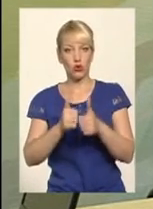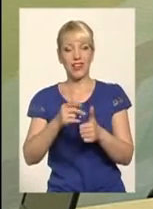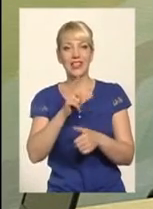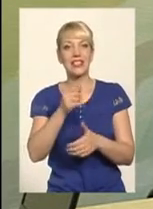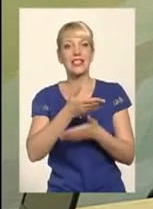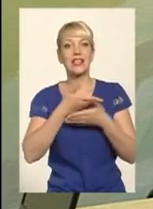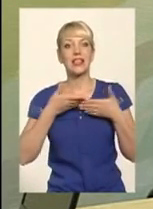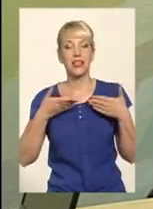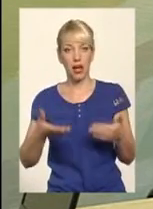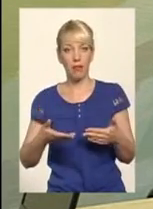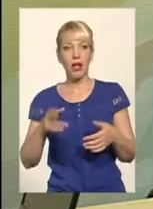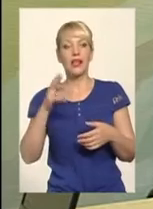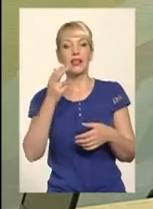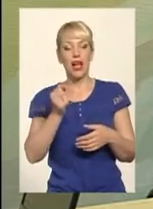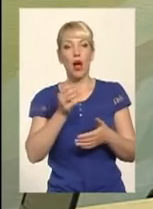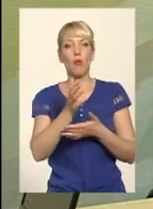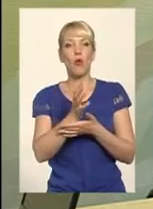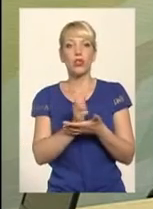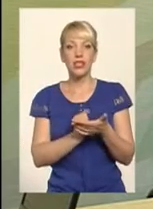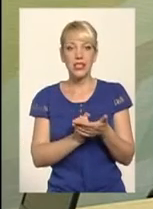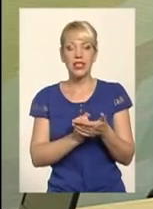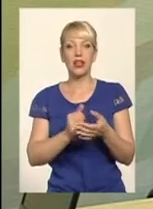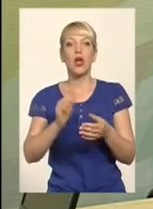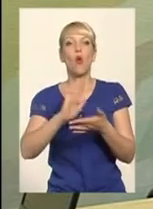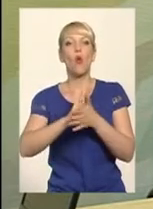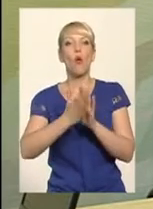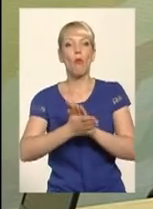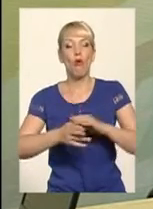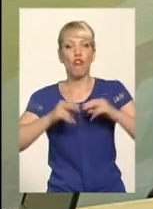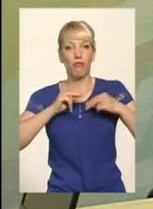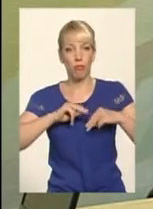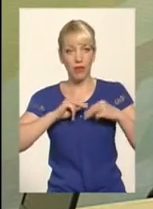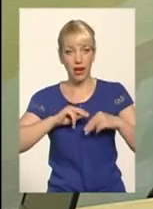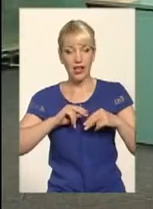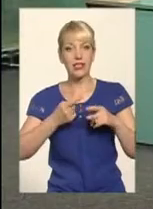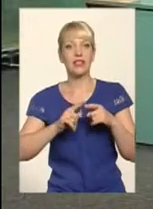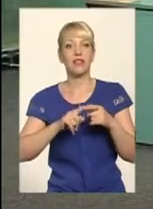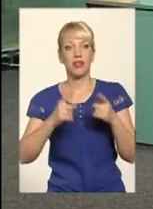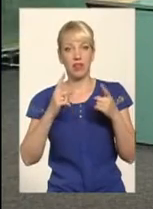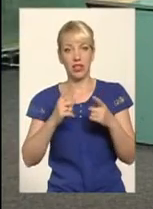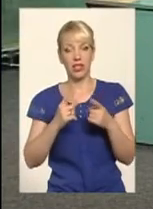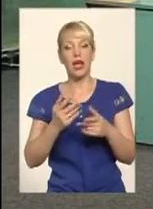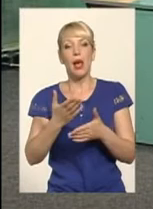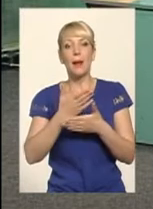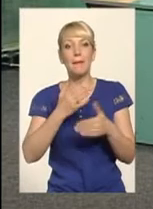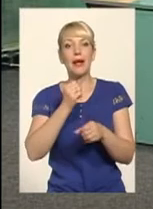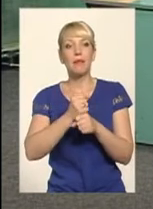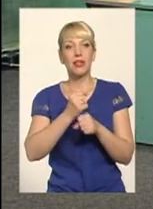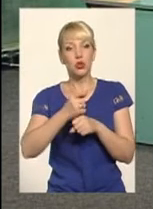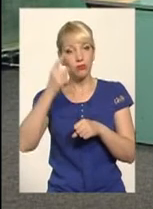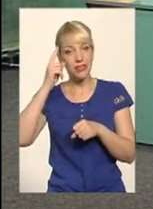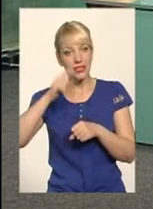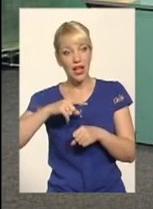потенціал удосконалення умов праці, безпеки праці, він надзвичайно великий. І ми сьогодні, як аграрії Хмельницької області, працюємо над тим, ми знаємо наші